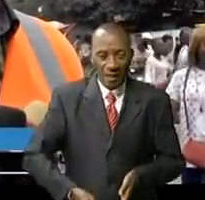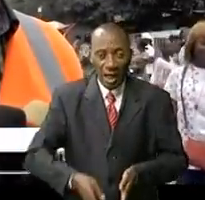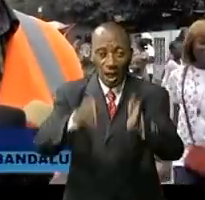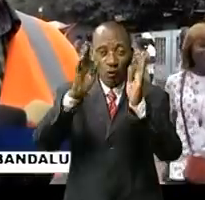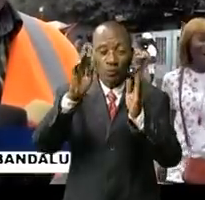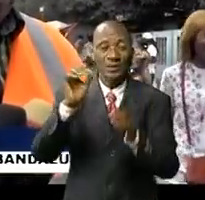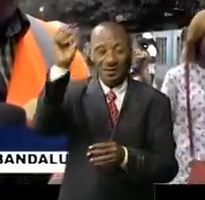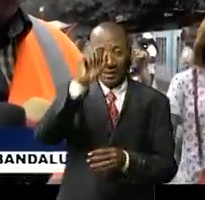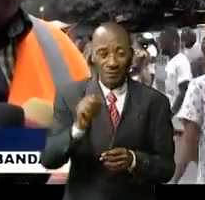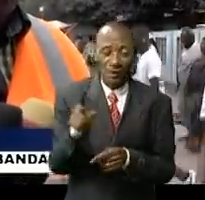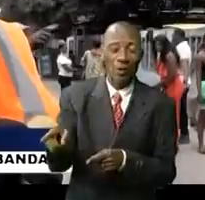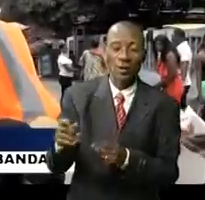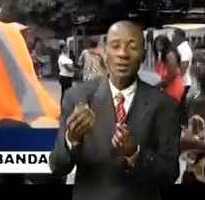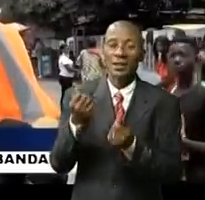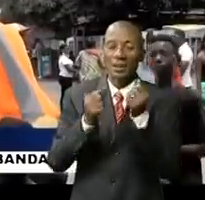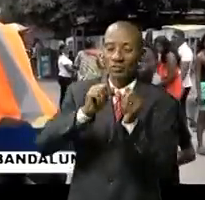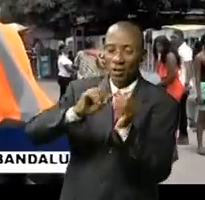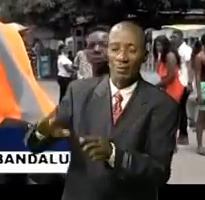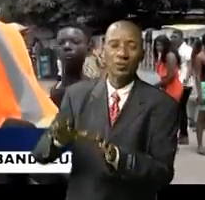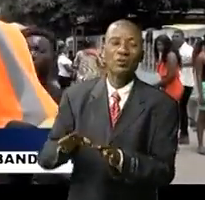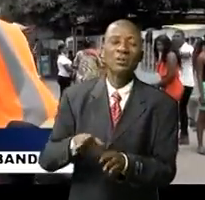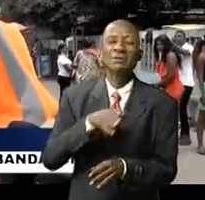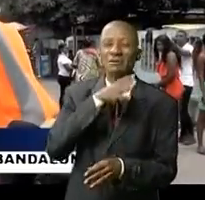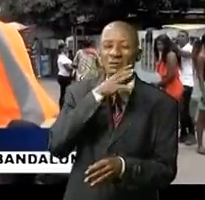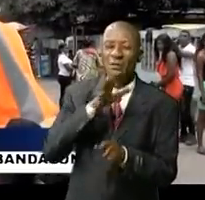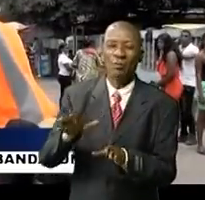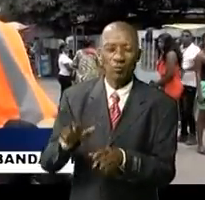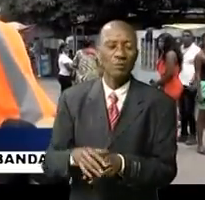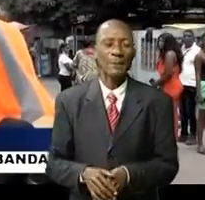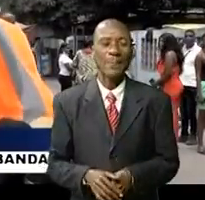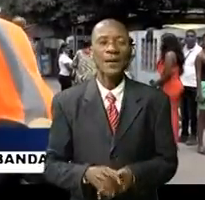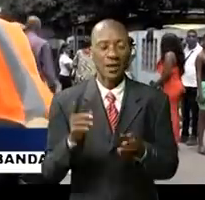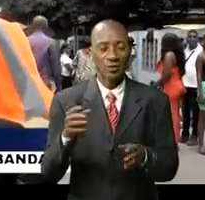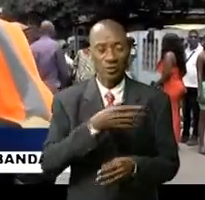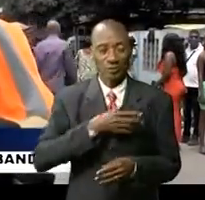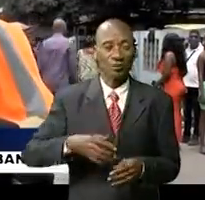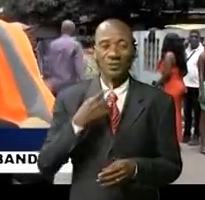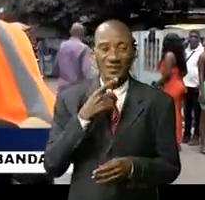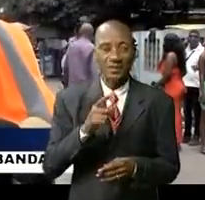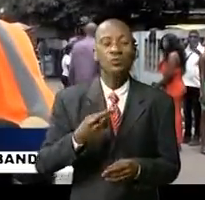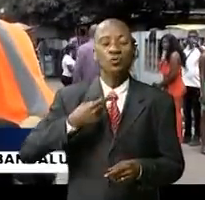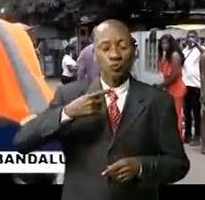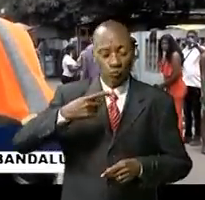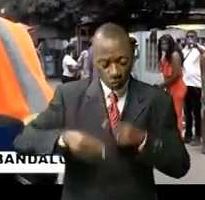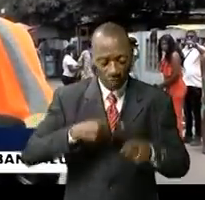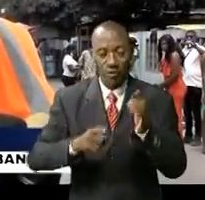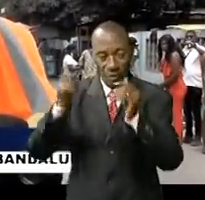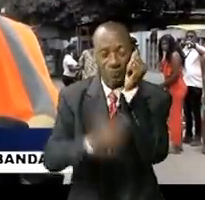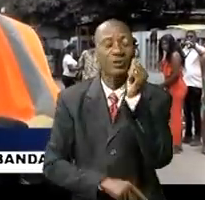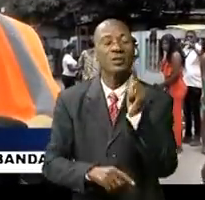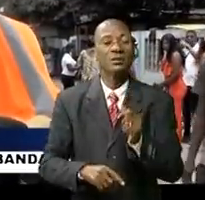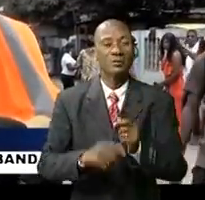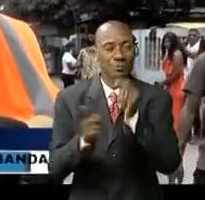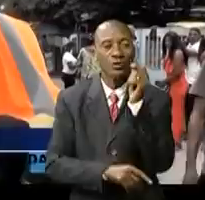la population et à la police. Ce sont des sanctions que nous allons commencer à sanctionner puisqu'on a fait beaucoup de